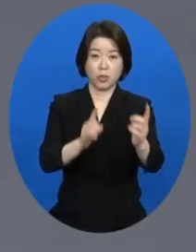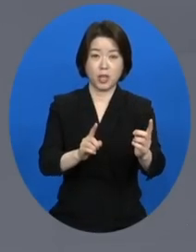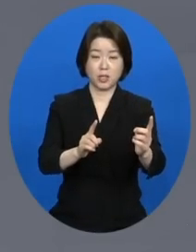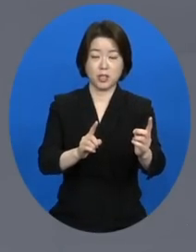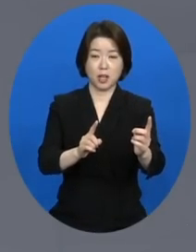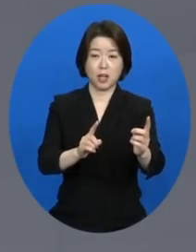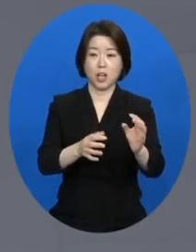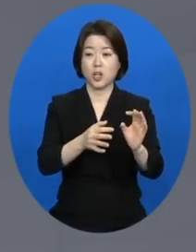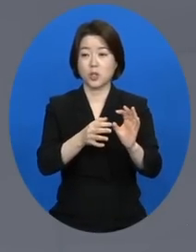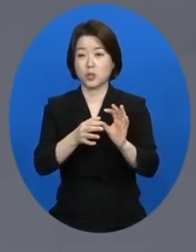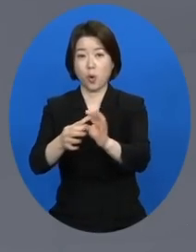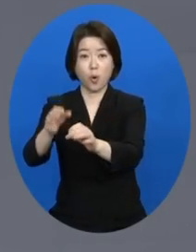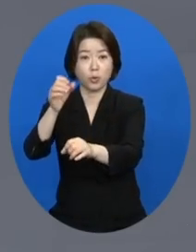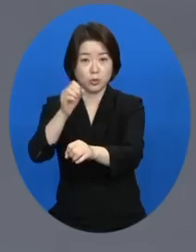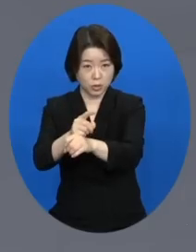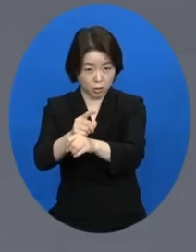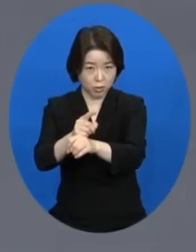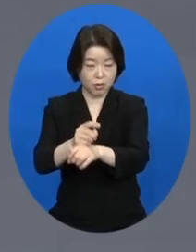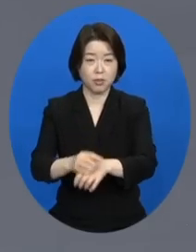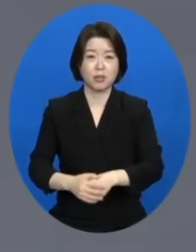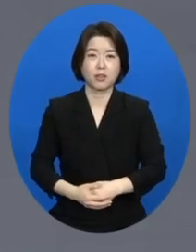영속성.